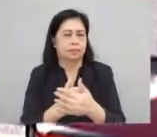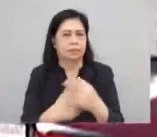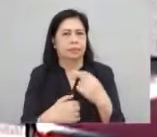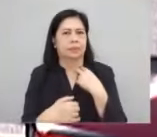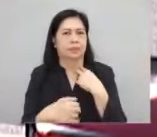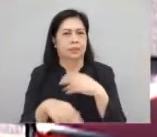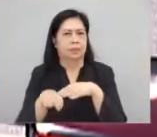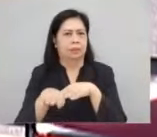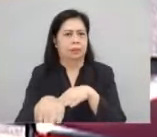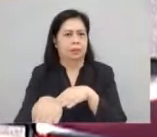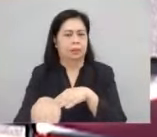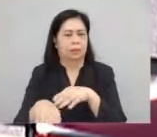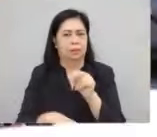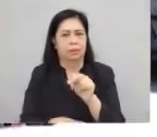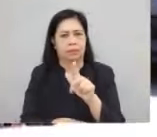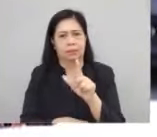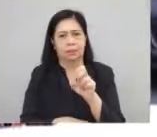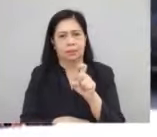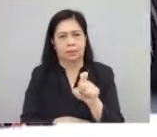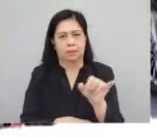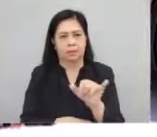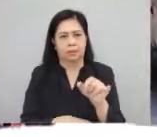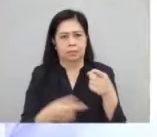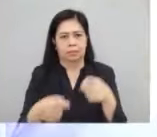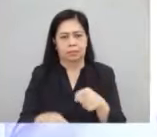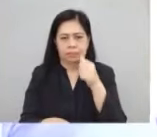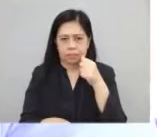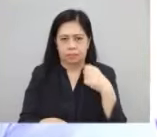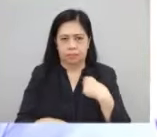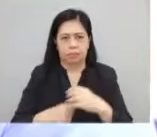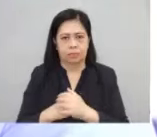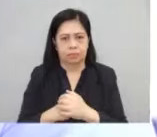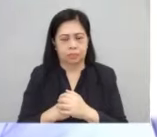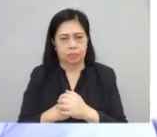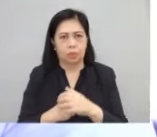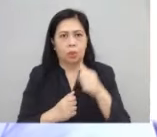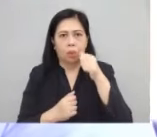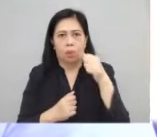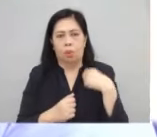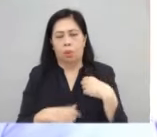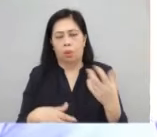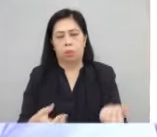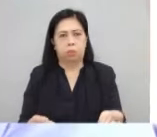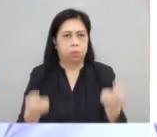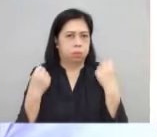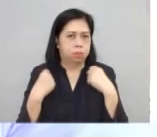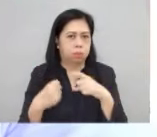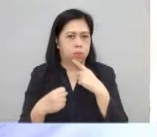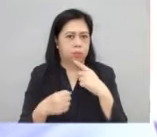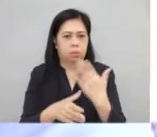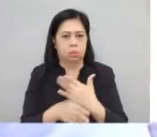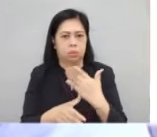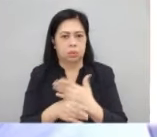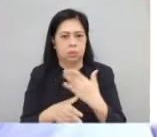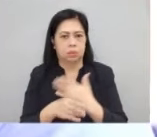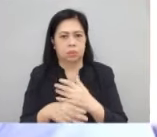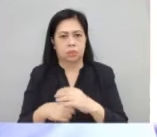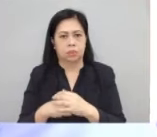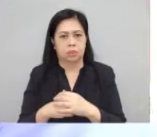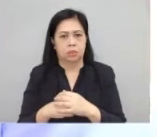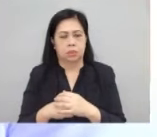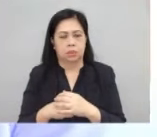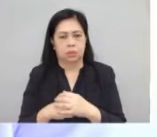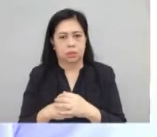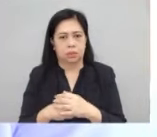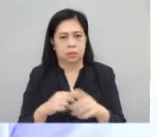pagong na traffic sa NLEX katulad ng nangyari kahapon. Kahapon, super hassle siya since kasi parang